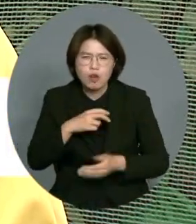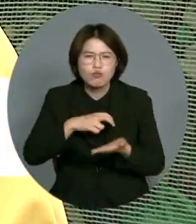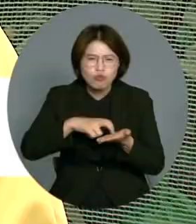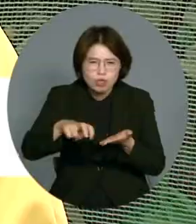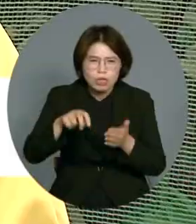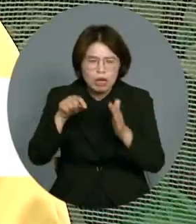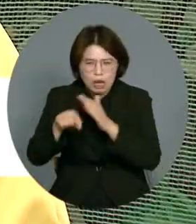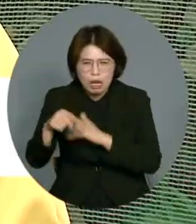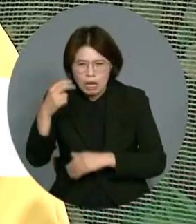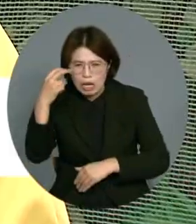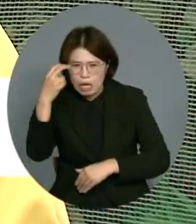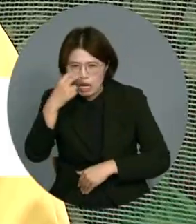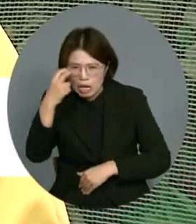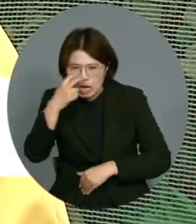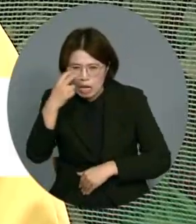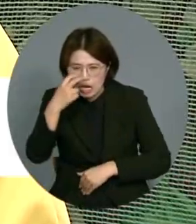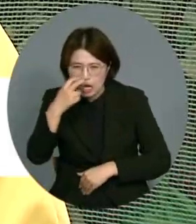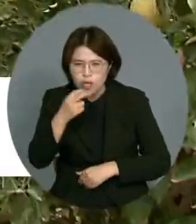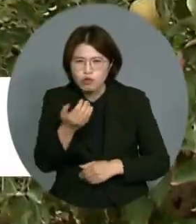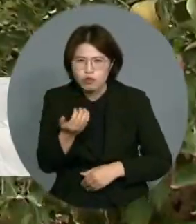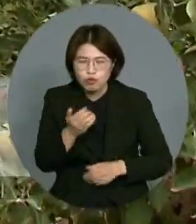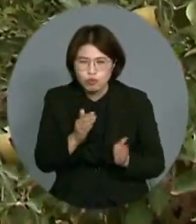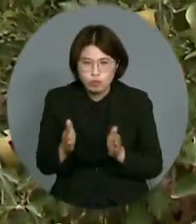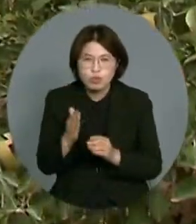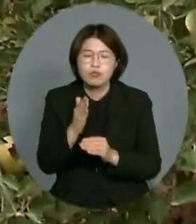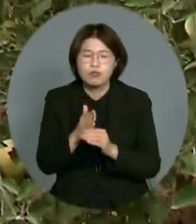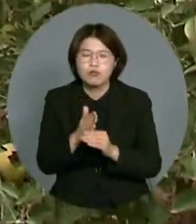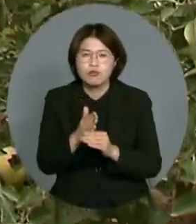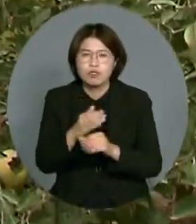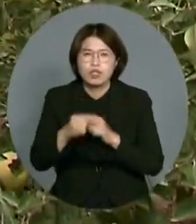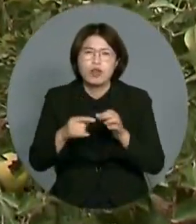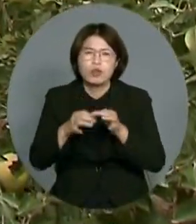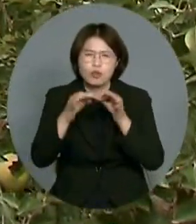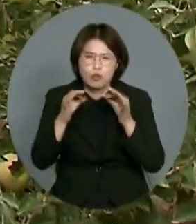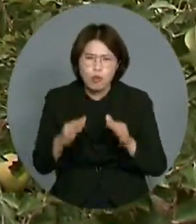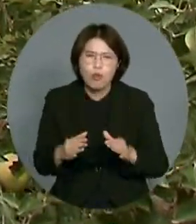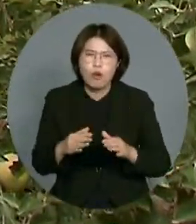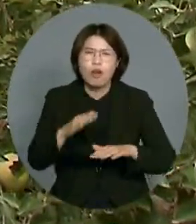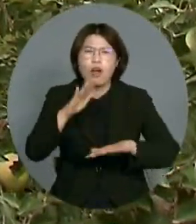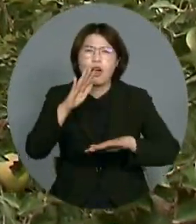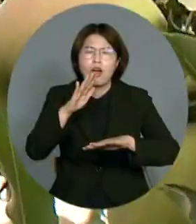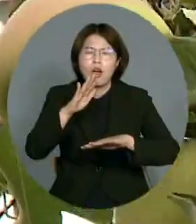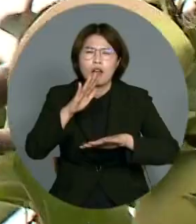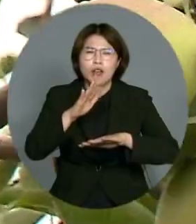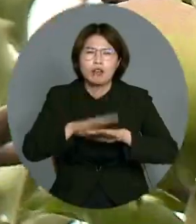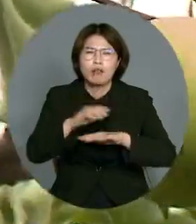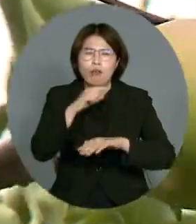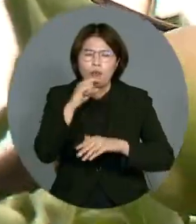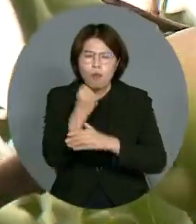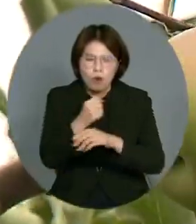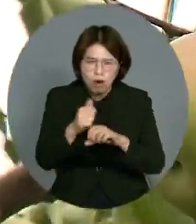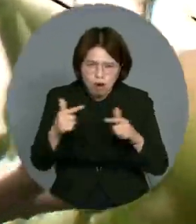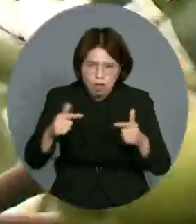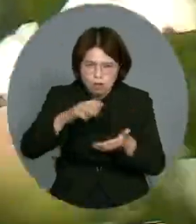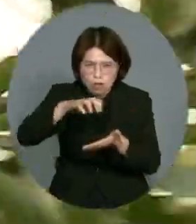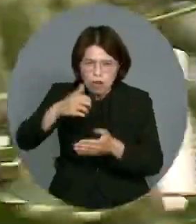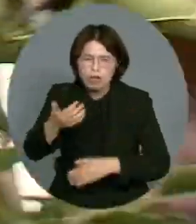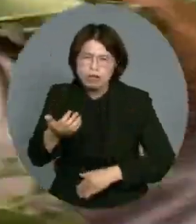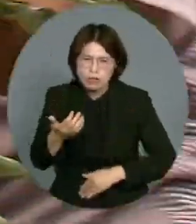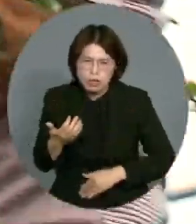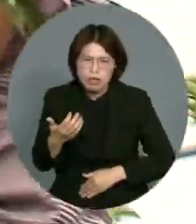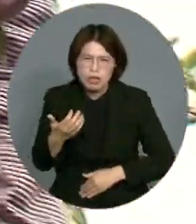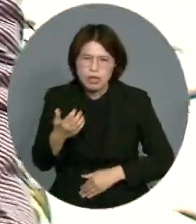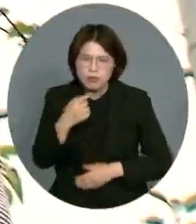지도를 강화하여 철저히 대비하고 있습니다. 한해 동안 땀 흘린 결실을 수확하기도 전에 태풍으로 모든